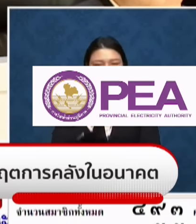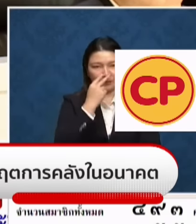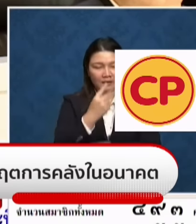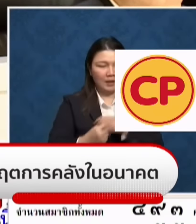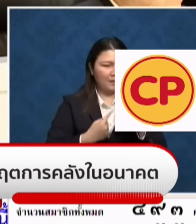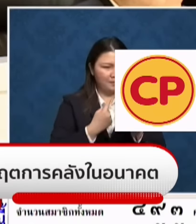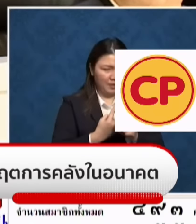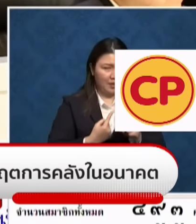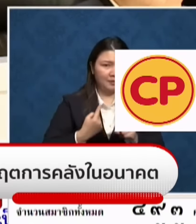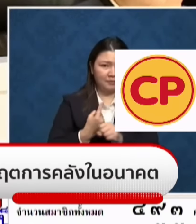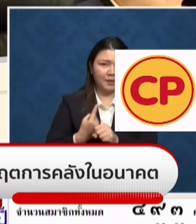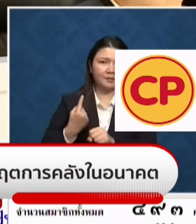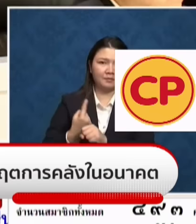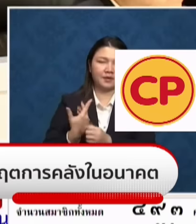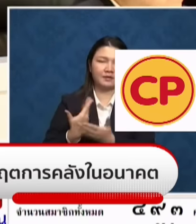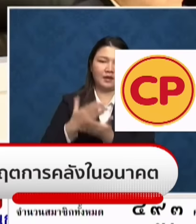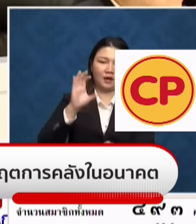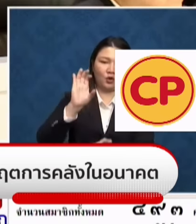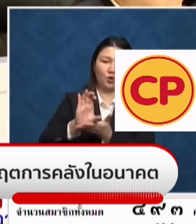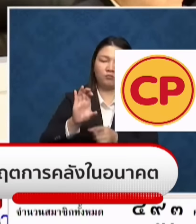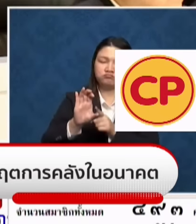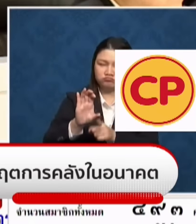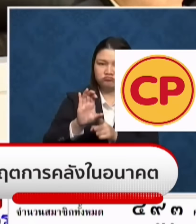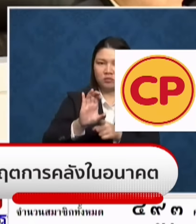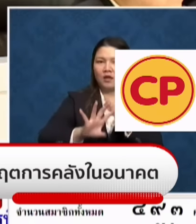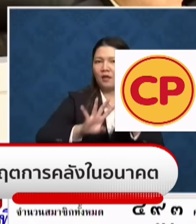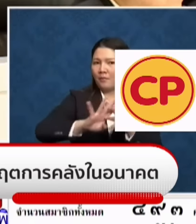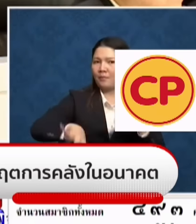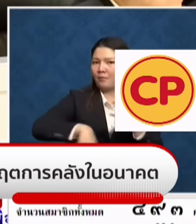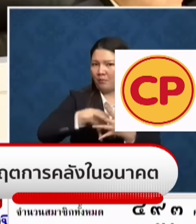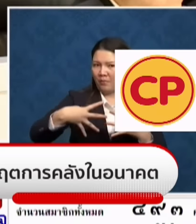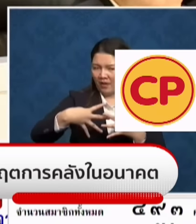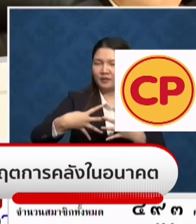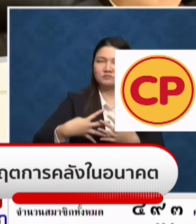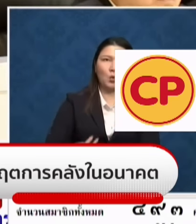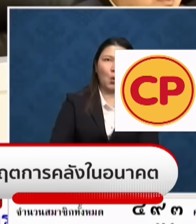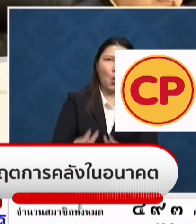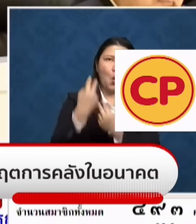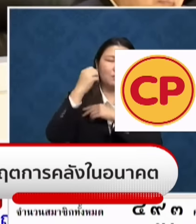ปีอย่างต่อเนื่องมาเป็นเวลาไม่น้อยกว่า10ปี